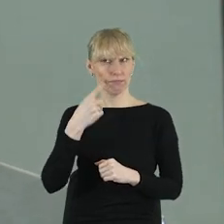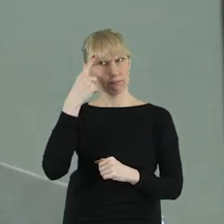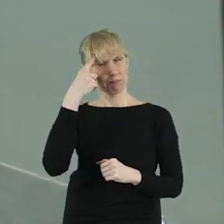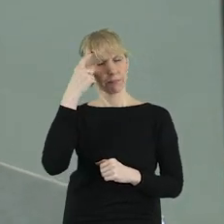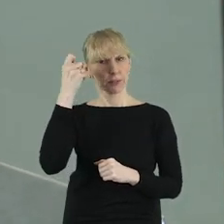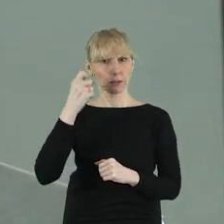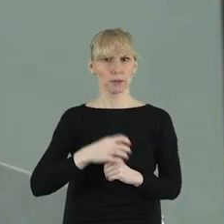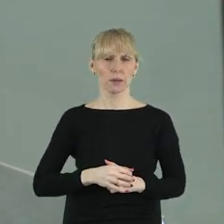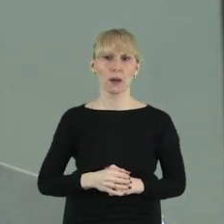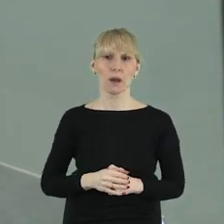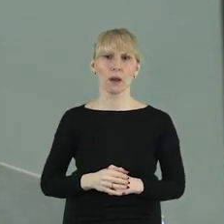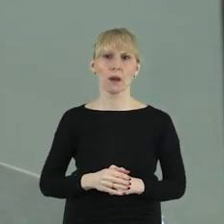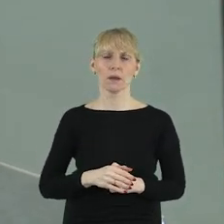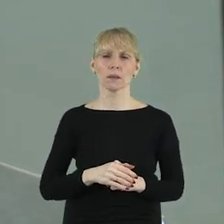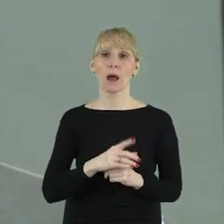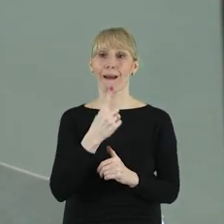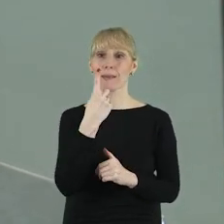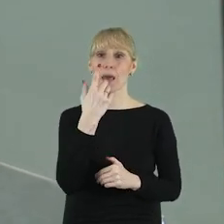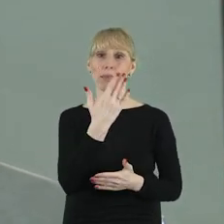jedynym